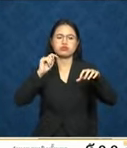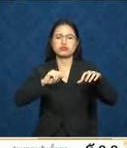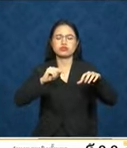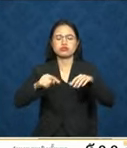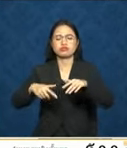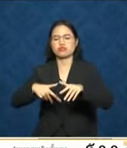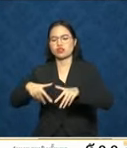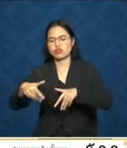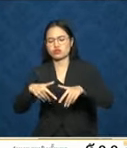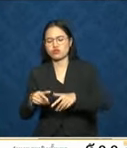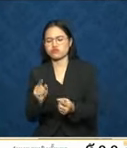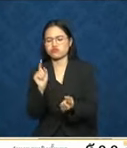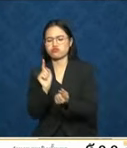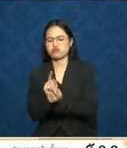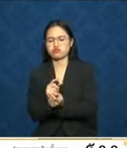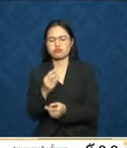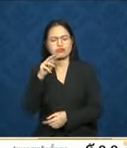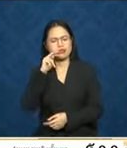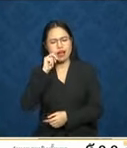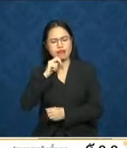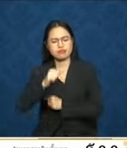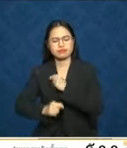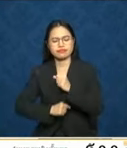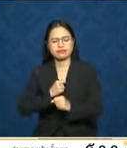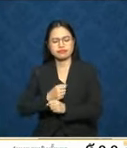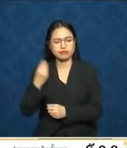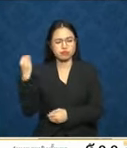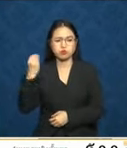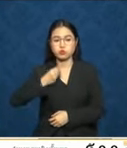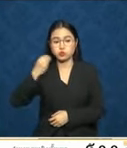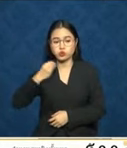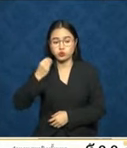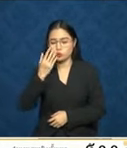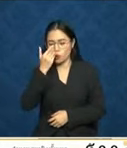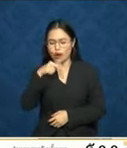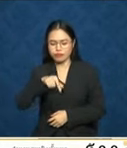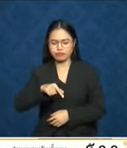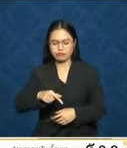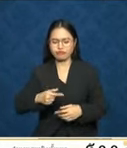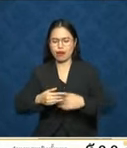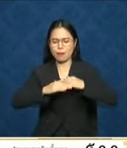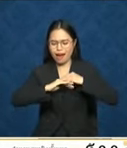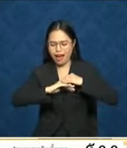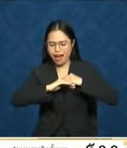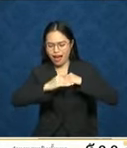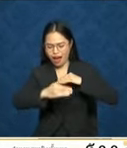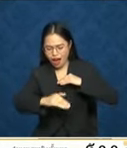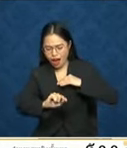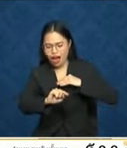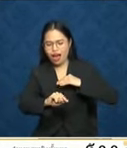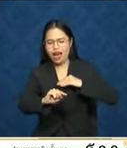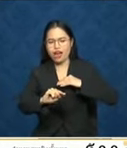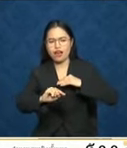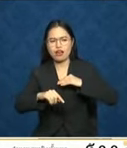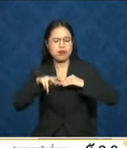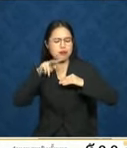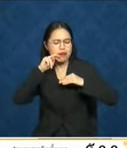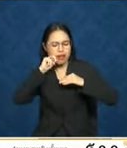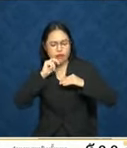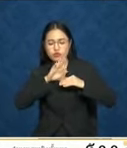าน้ำท่วมซ้ำซากเนี่ยอยู่ทุกปีนะคะเพราะว่าเป็นพื้นที่ที่ลุ่มของตำบลนาโหนดและเมื่อ